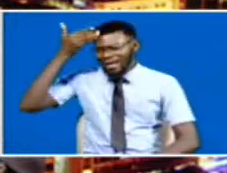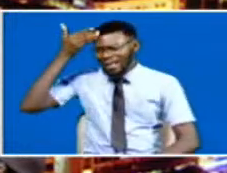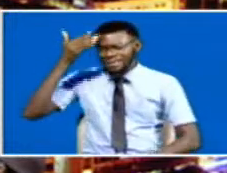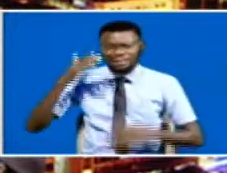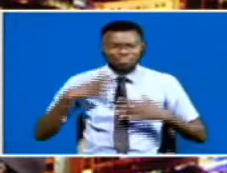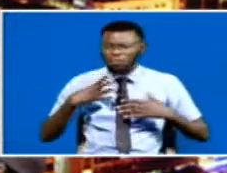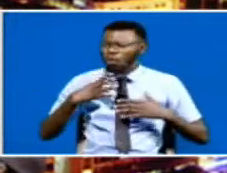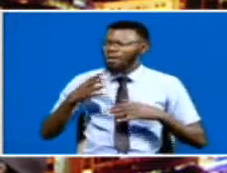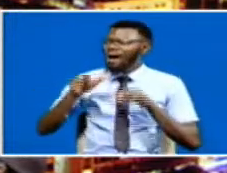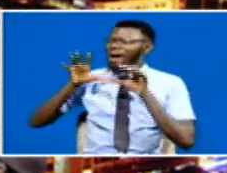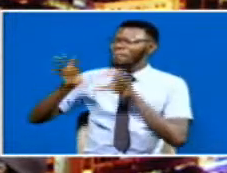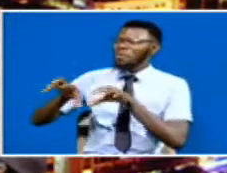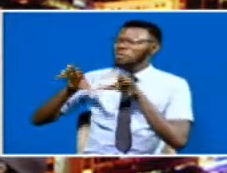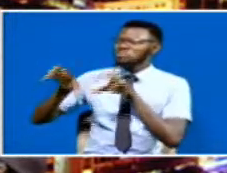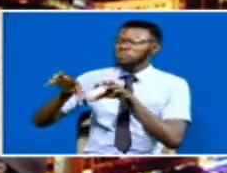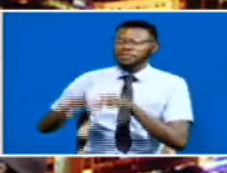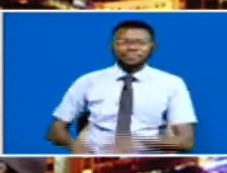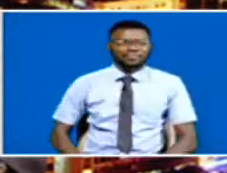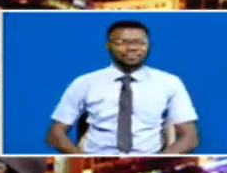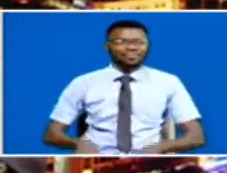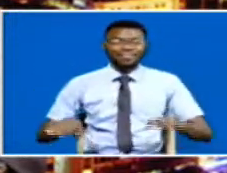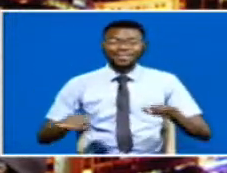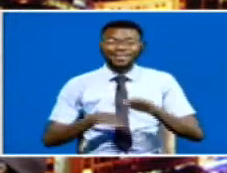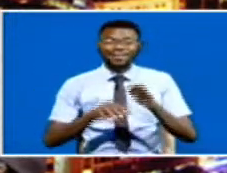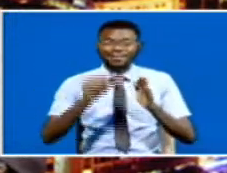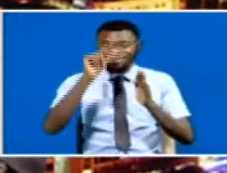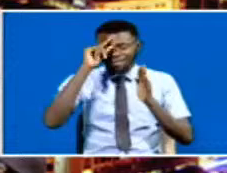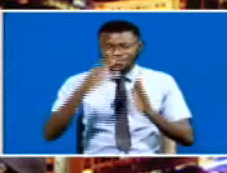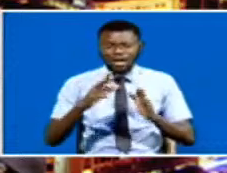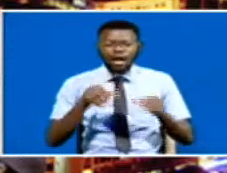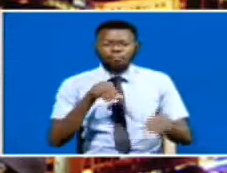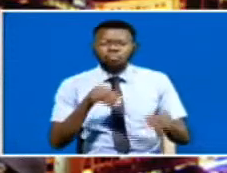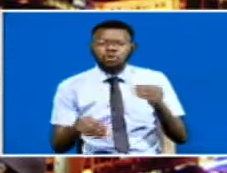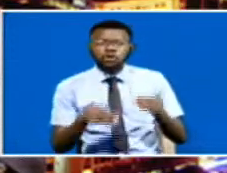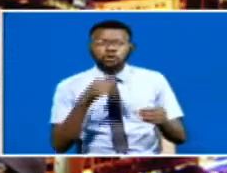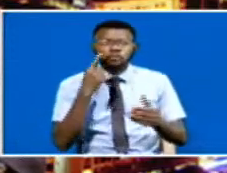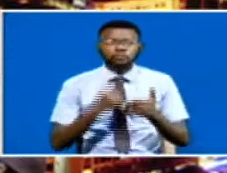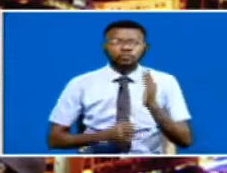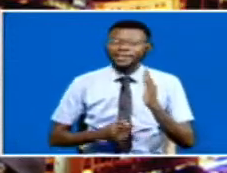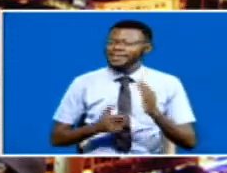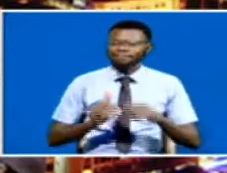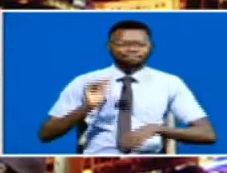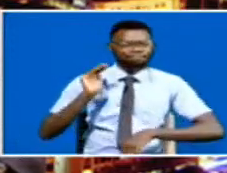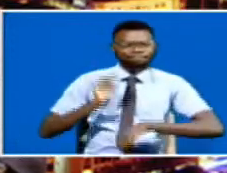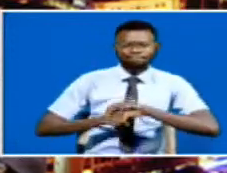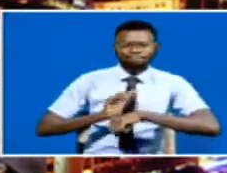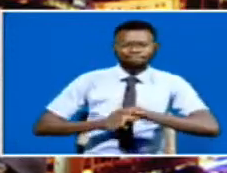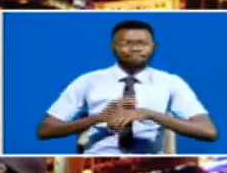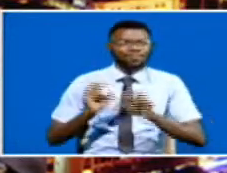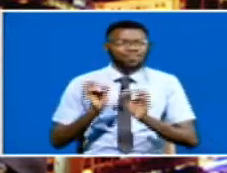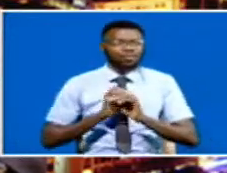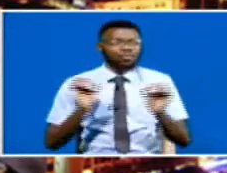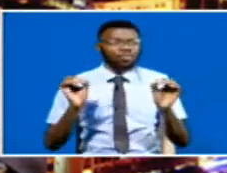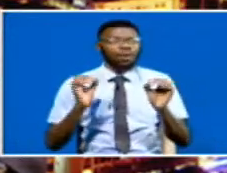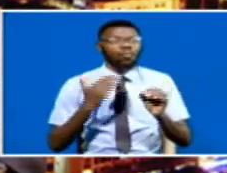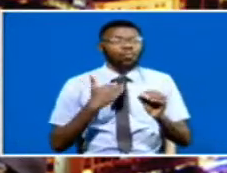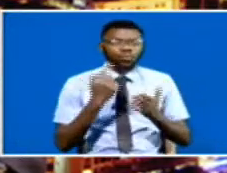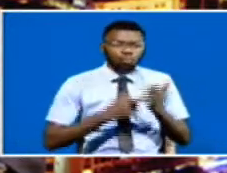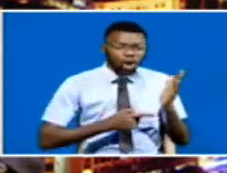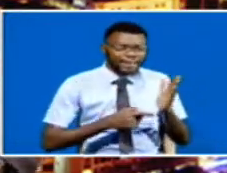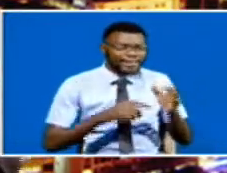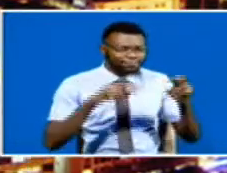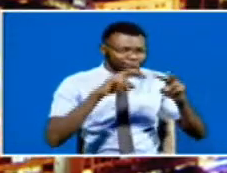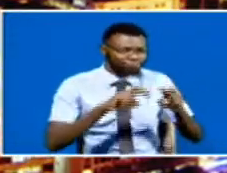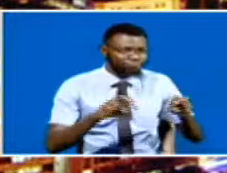kaunti ya Busia. Naibu gavana wa Busia Arthur Odera ametaja tukio hilo kuwa la kusikitisha mno, huku akitaka